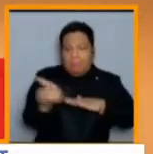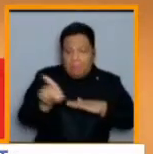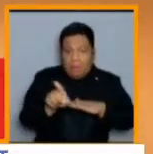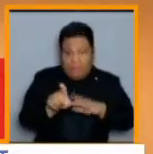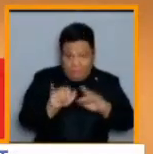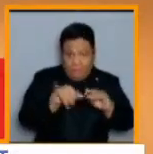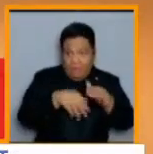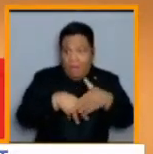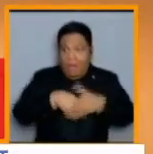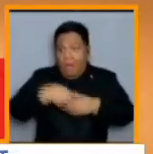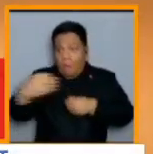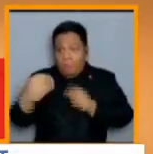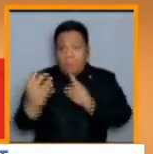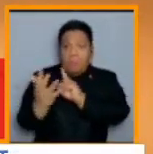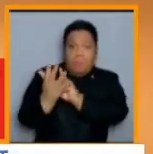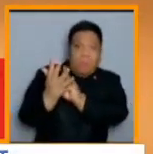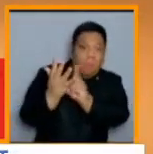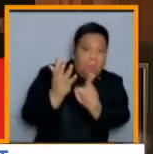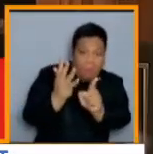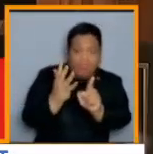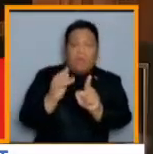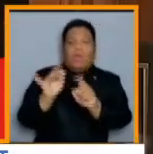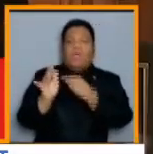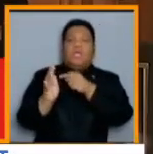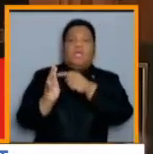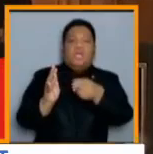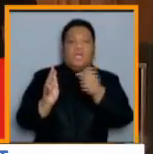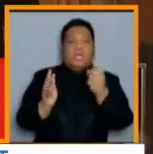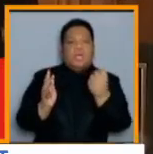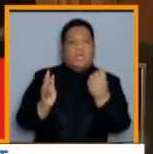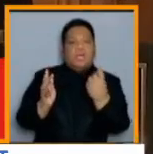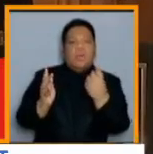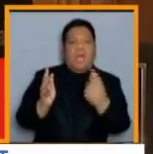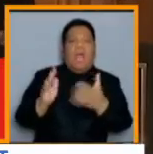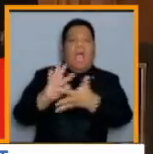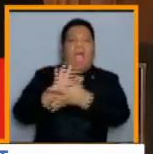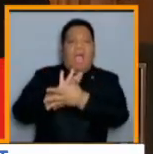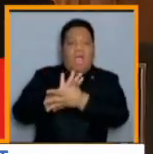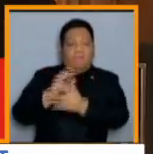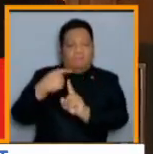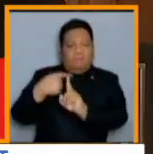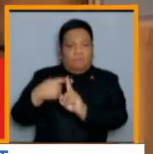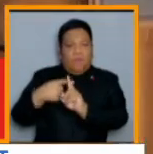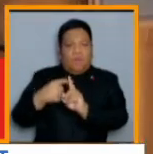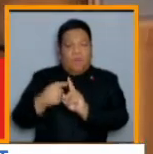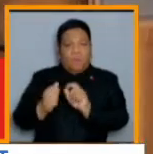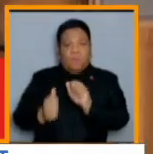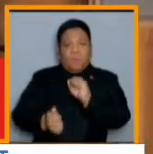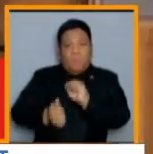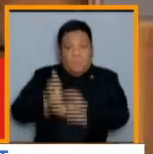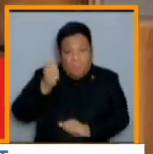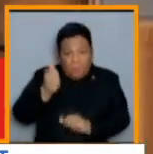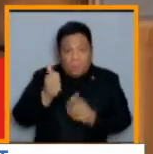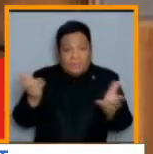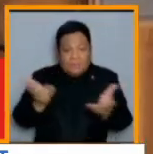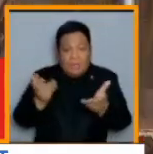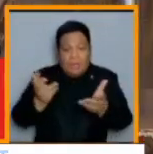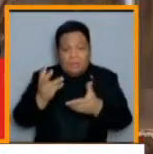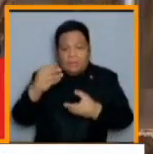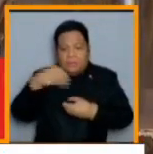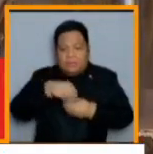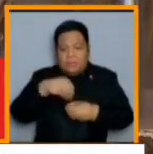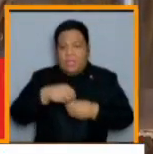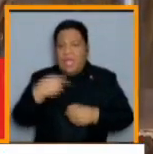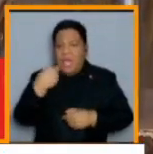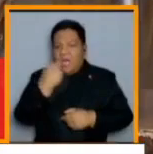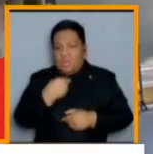mga nagpositibo ay mula sa 16 na kasama niya sa restaurant. 3 naman ay mga restaurant staff na itinuturing na general